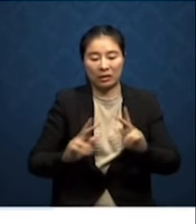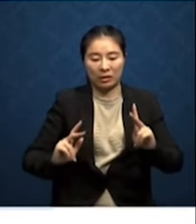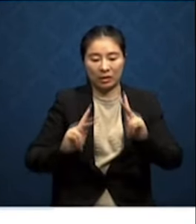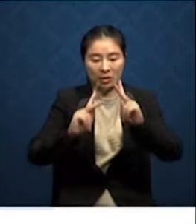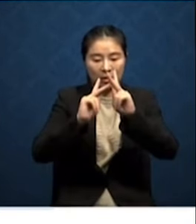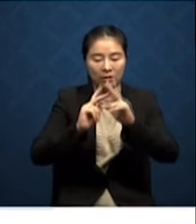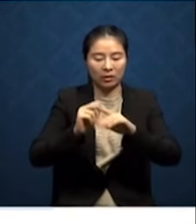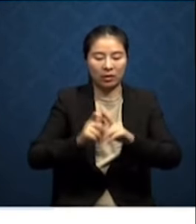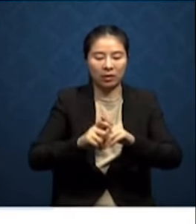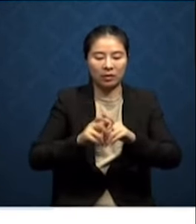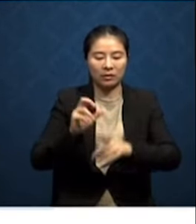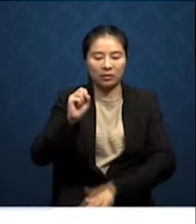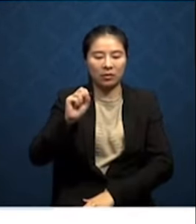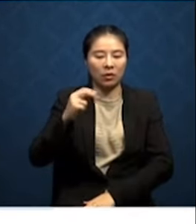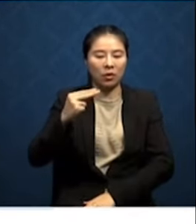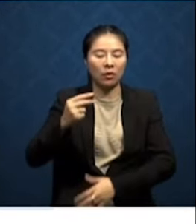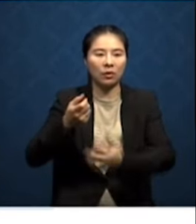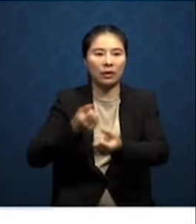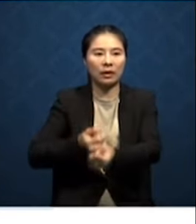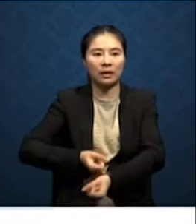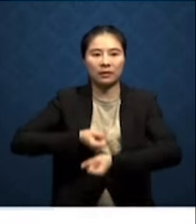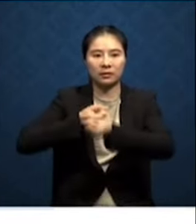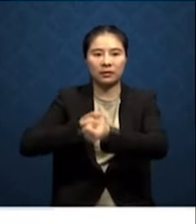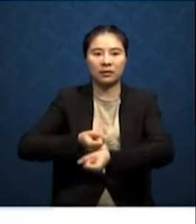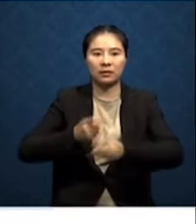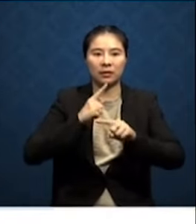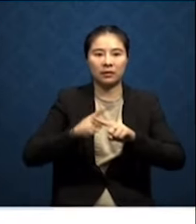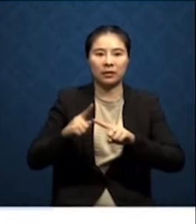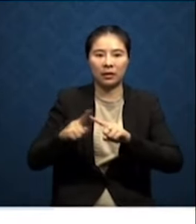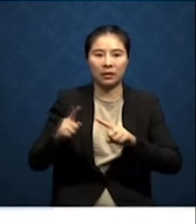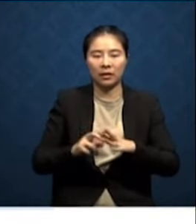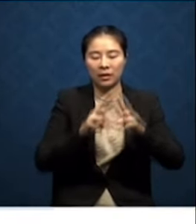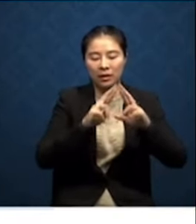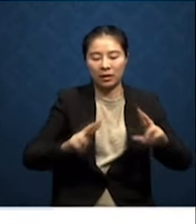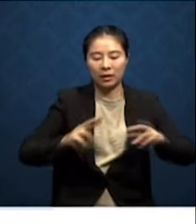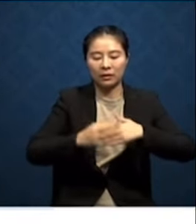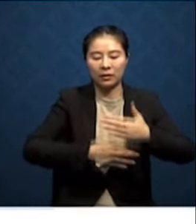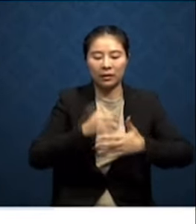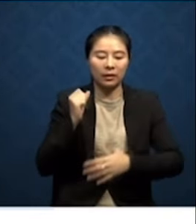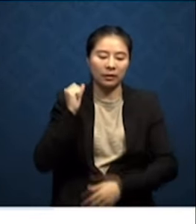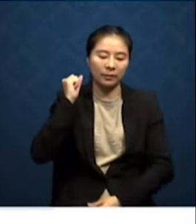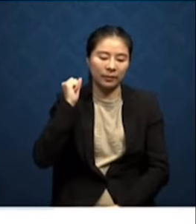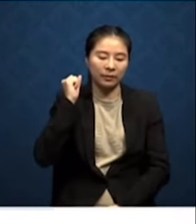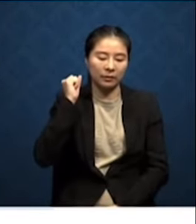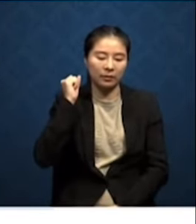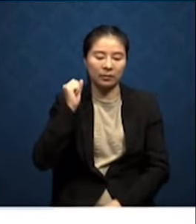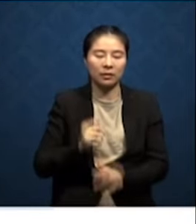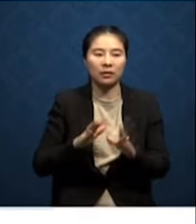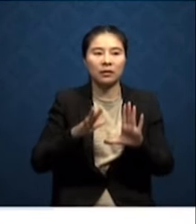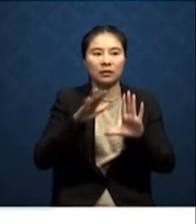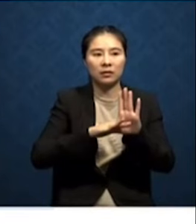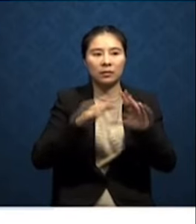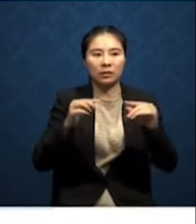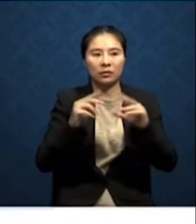เขามีการค้าการขายนะครับร้านค้าที่เป็นหเร่แผงลอยซึ่งจะมาขึ้นทะเบียนกับกระทรวงมหาดไทยนะครับร้าน